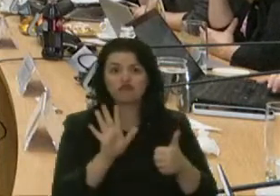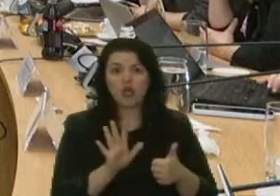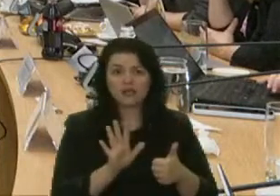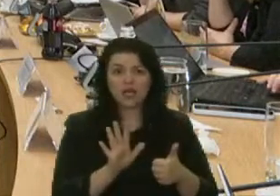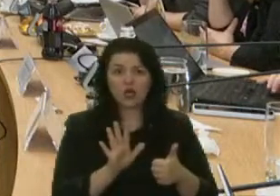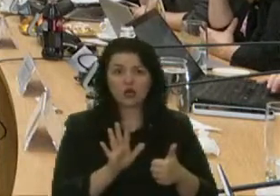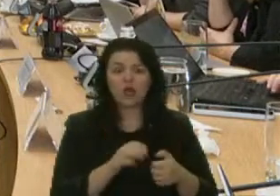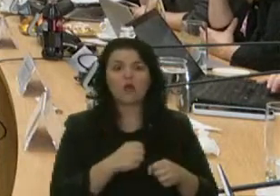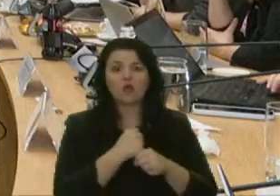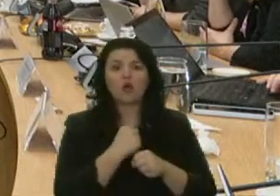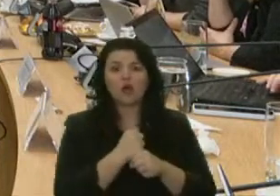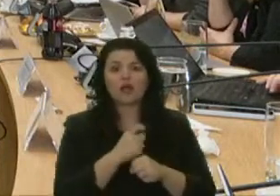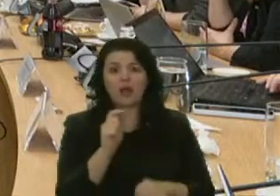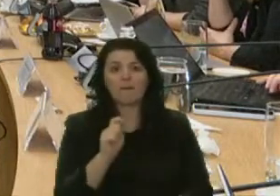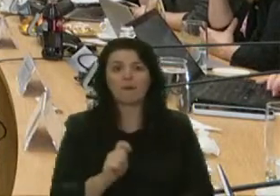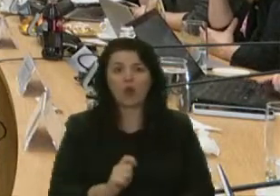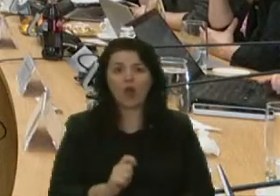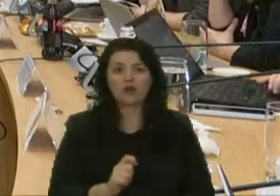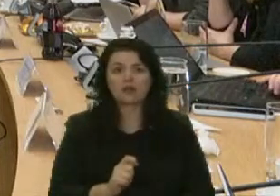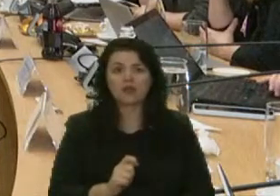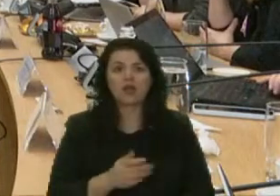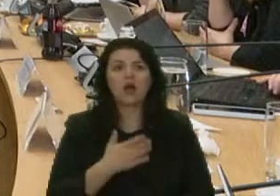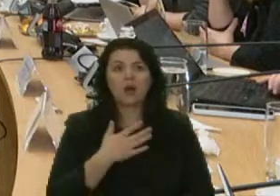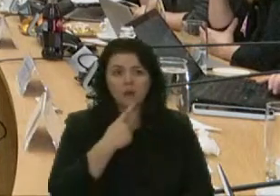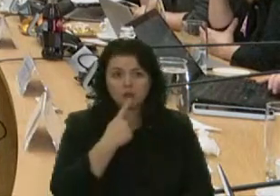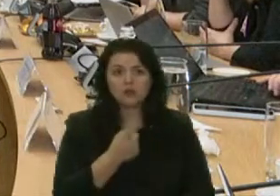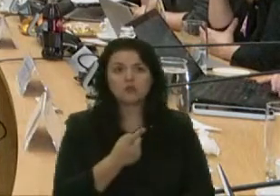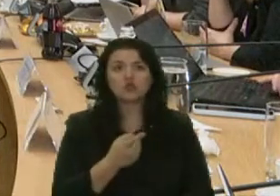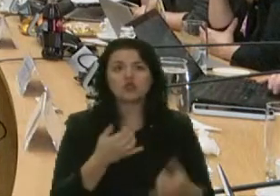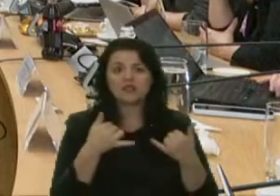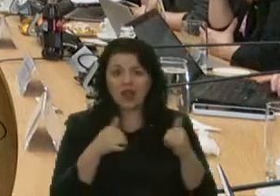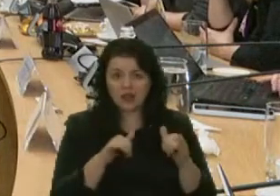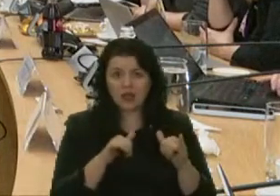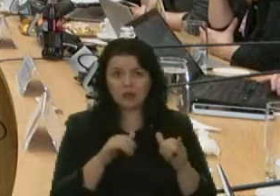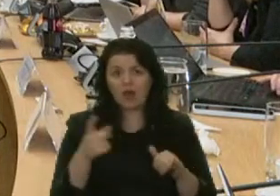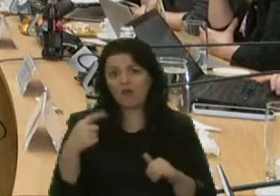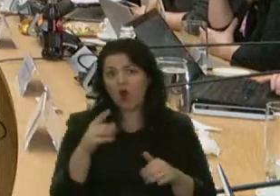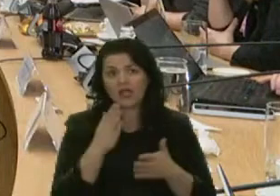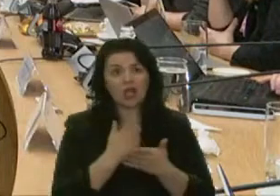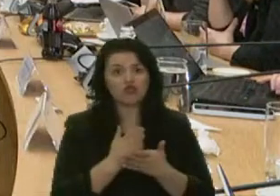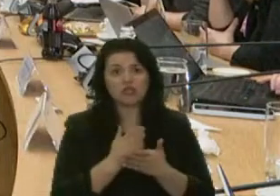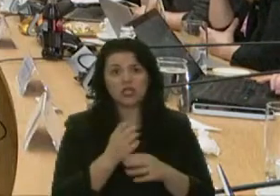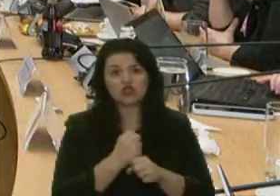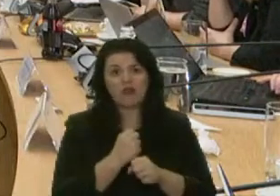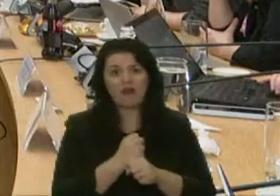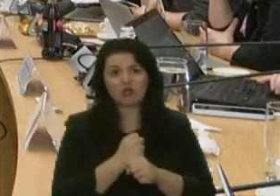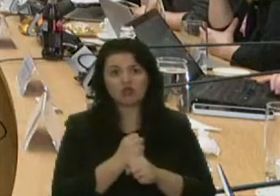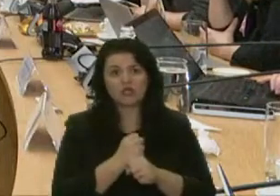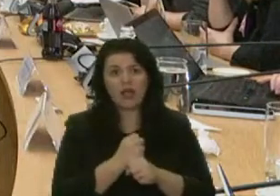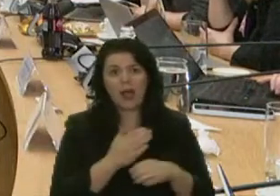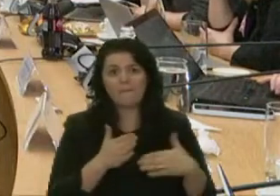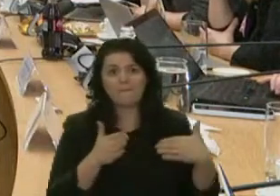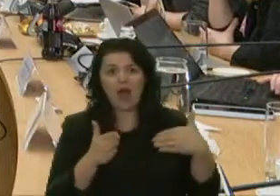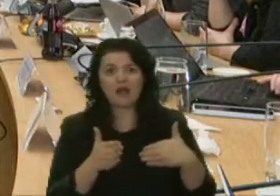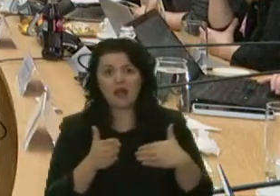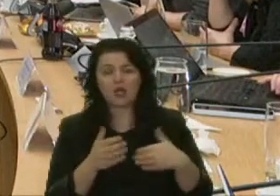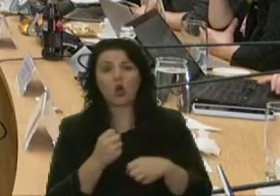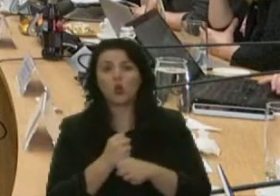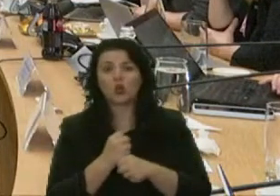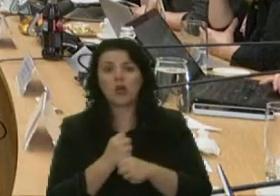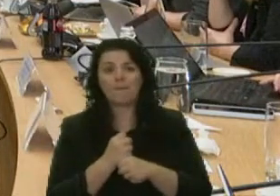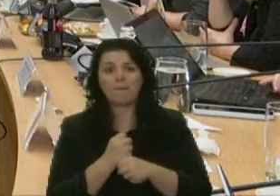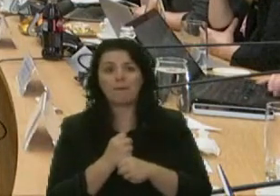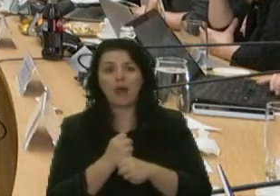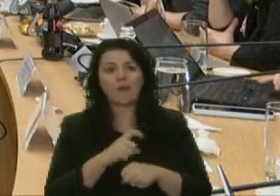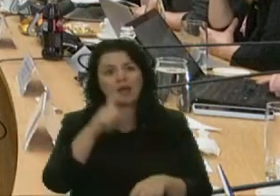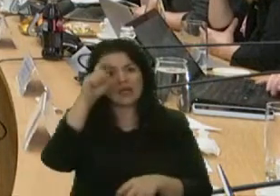început să lucrez la asemenea proiect Eu v am spus cu bună credință ce se întâmplă dumneavoastră decideți ce faceți pe palierul acesta lucrăm și am